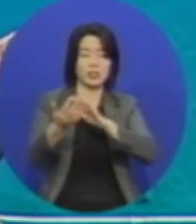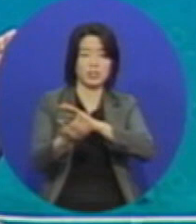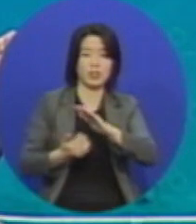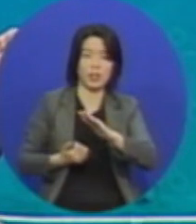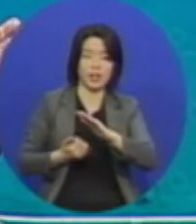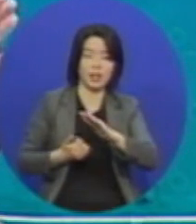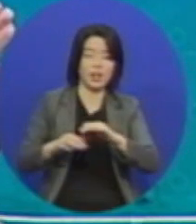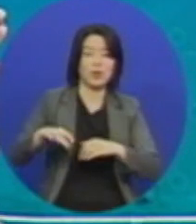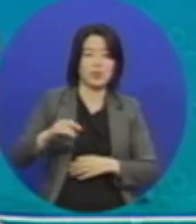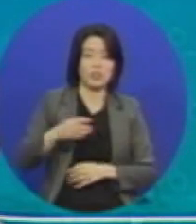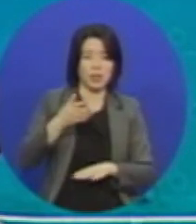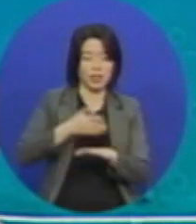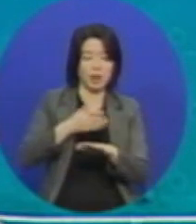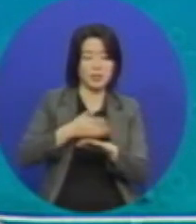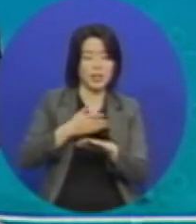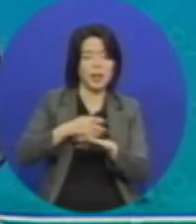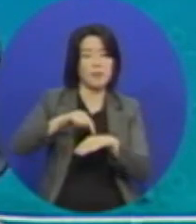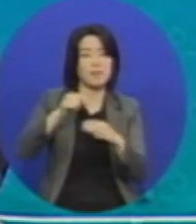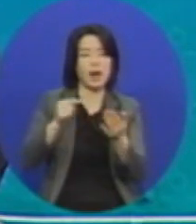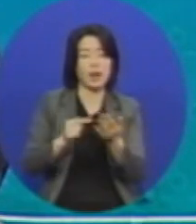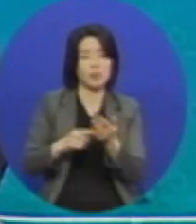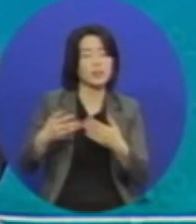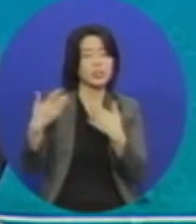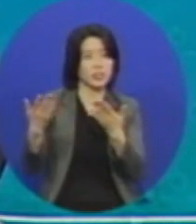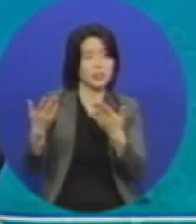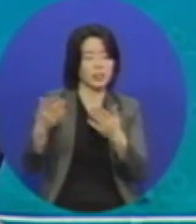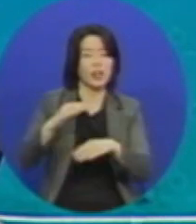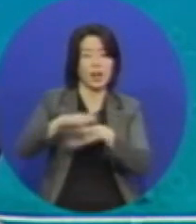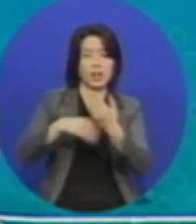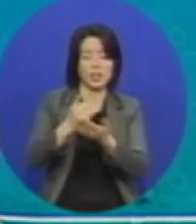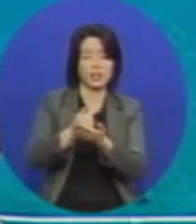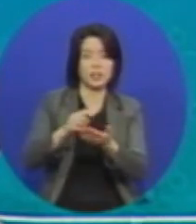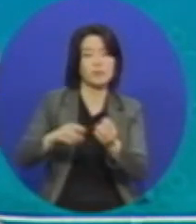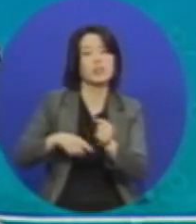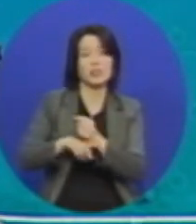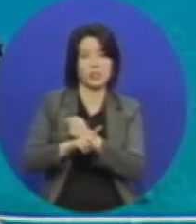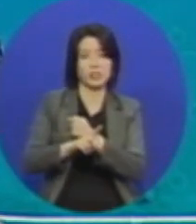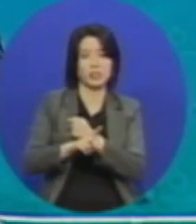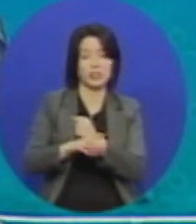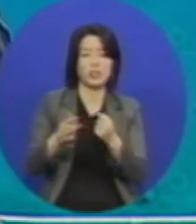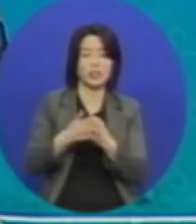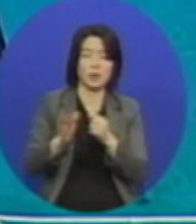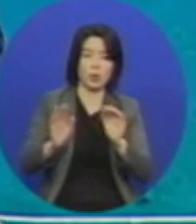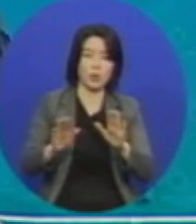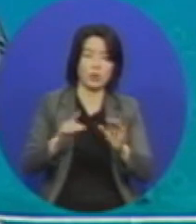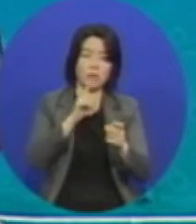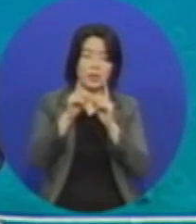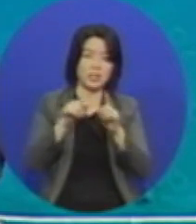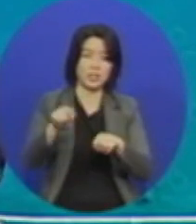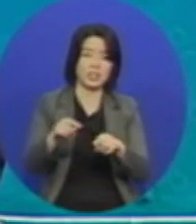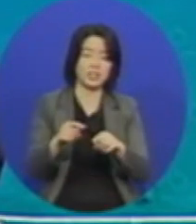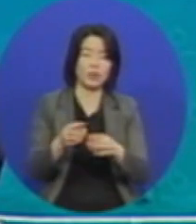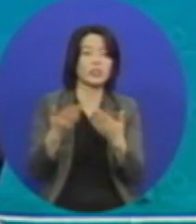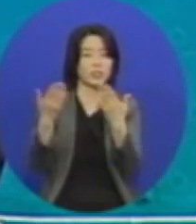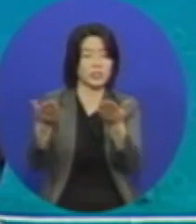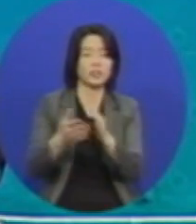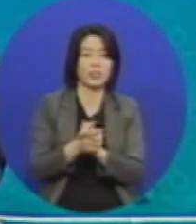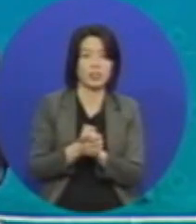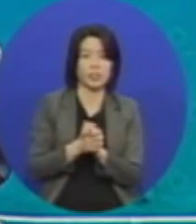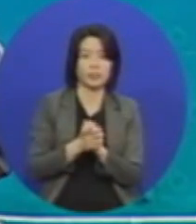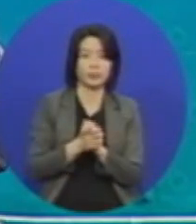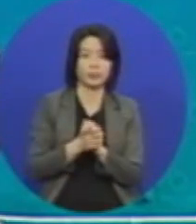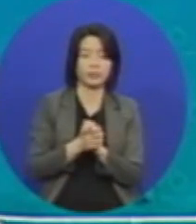마음을 갖도록 해 드리는 일이 하나님의 뜻이 구나 그래서 오늘 이 말씀을 여러분에게 드리는 것입니다